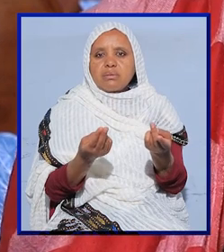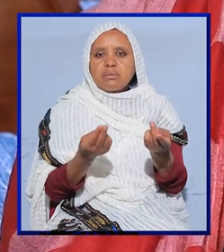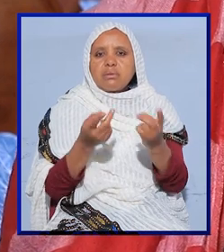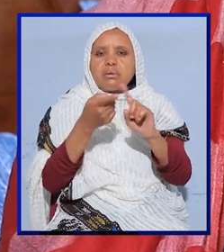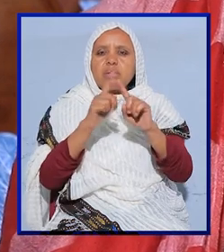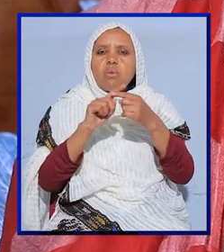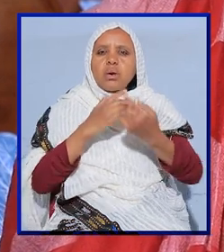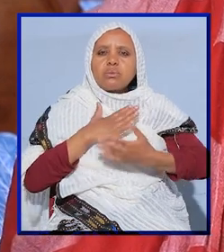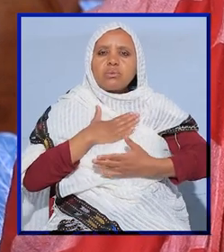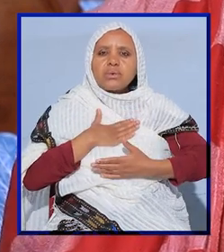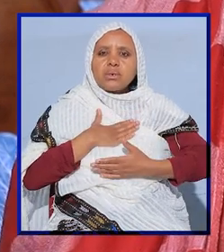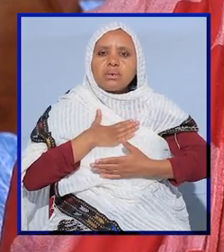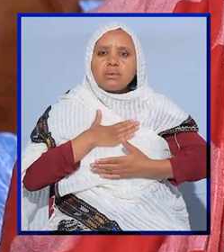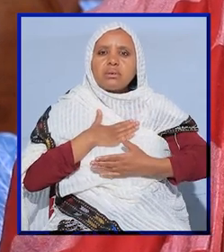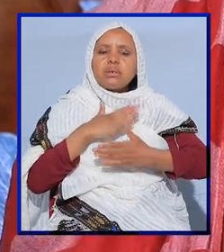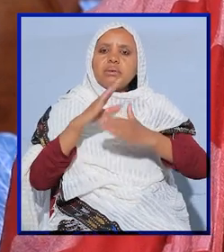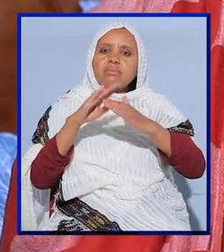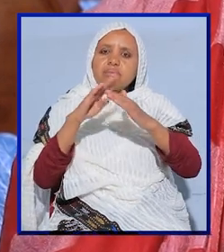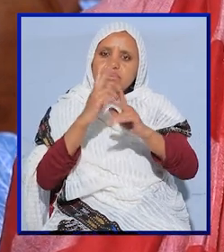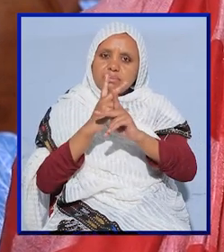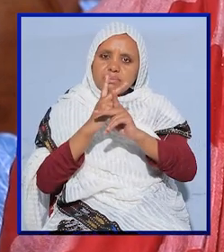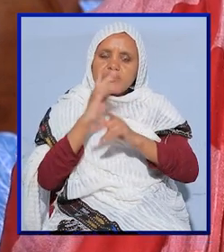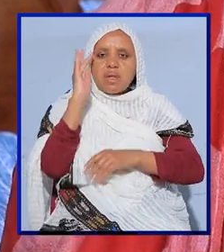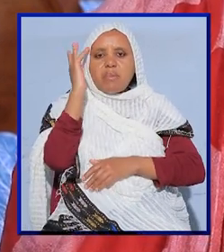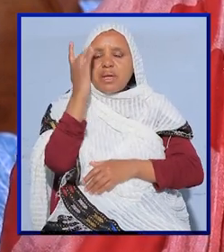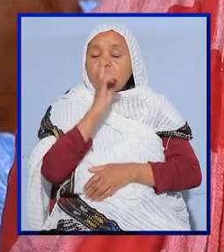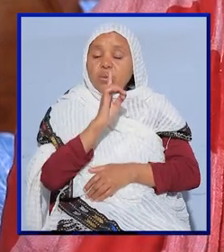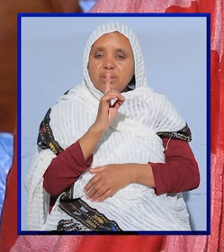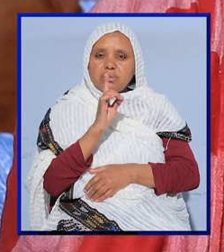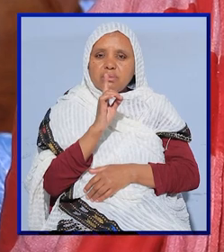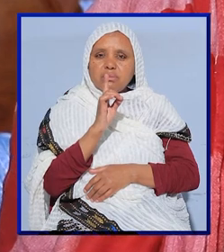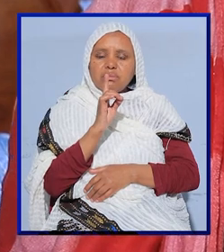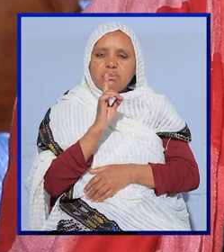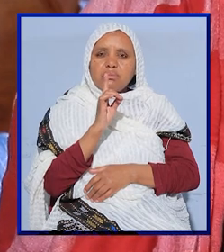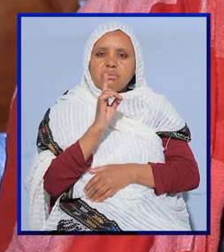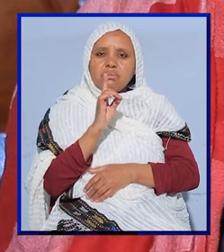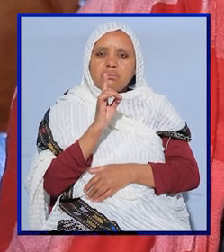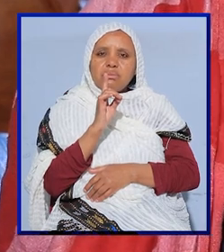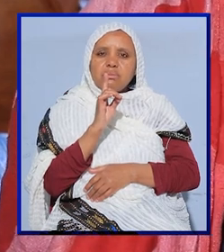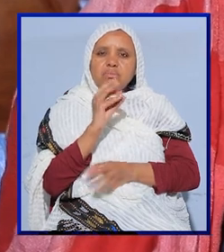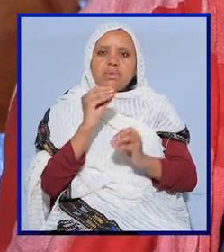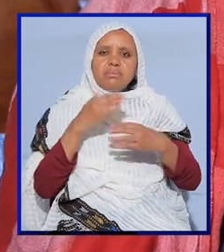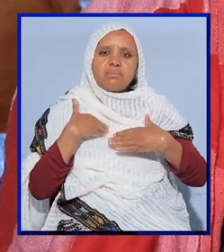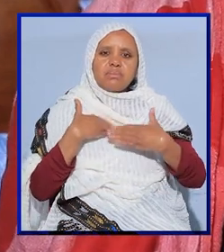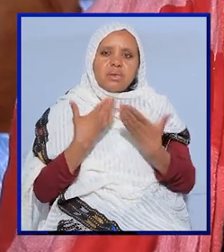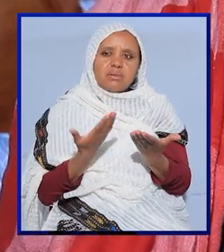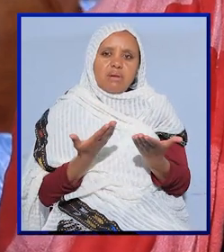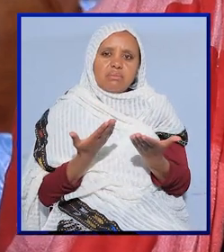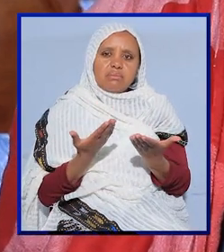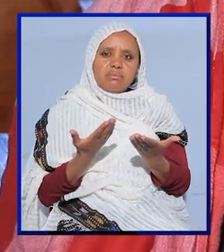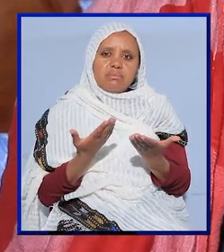ጣለኝ ከጓደኞች የሚሰጠኝ ብር ሶስት ያመኛል እውነት ምንም ደስ